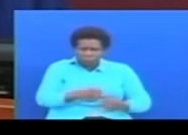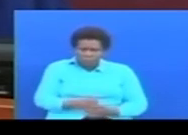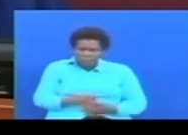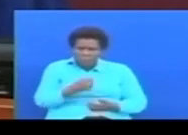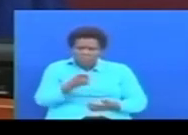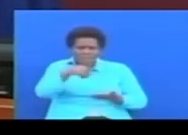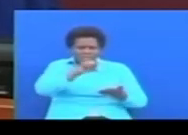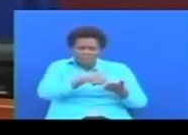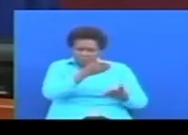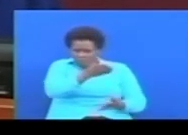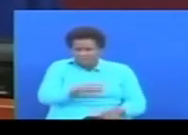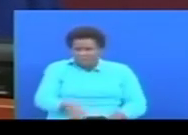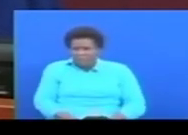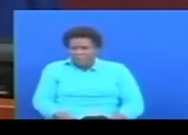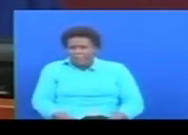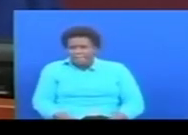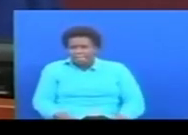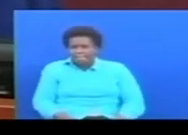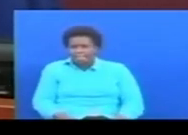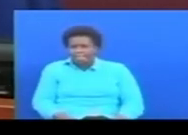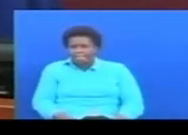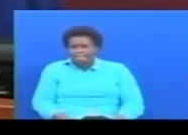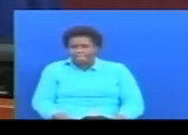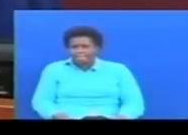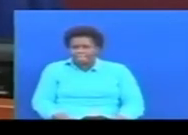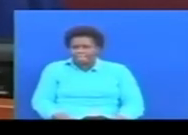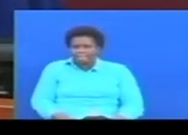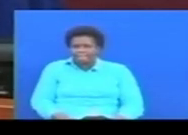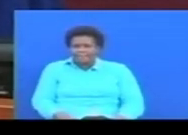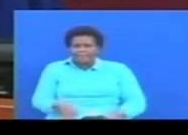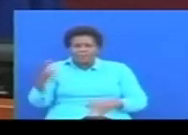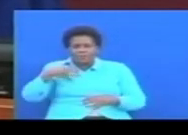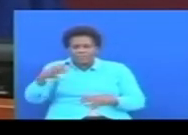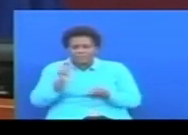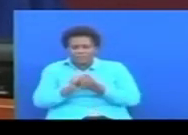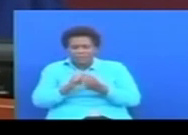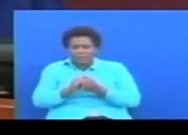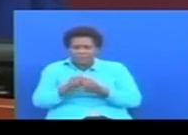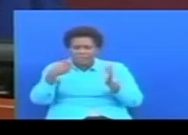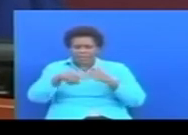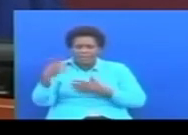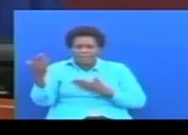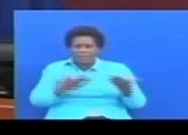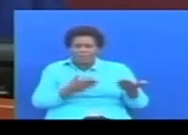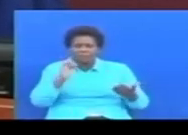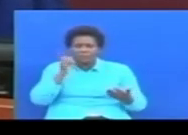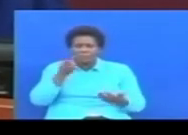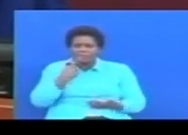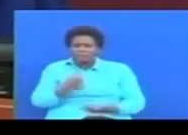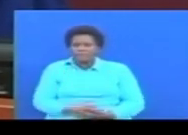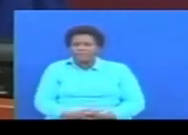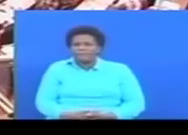2018-2019? Swali hili linakwenda kujibiwa na Wizara ya Mambo ya Ndani ya